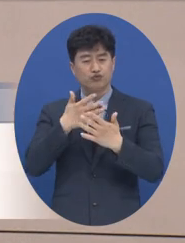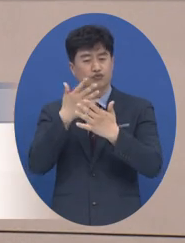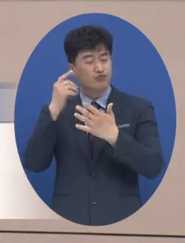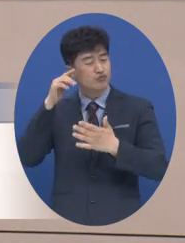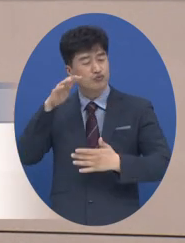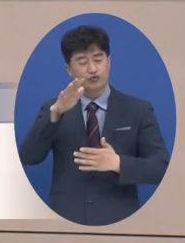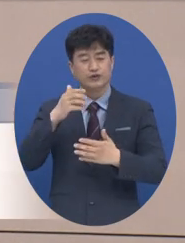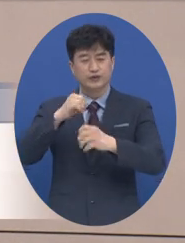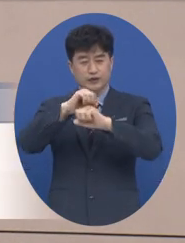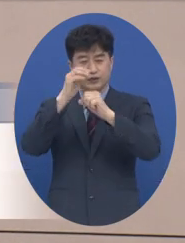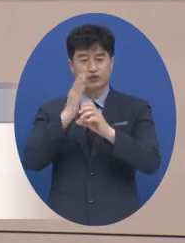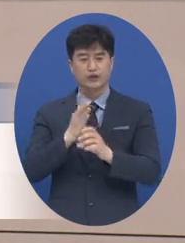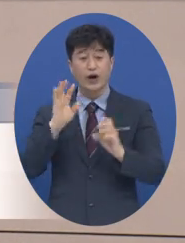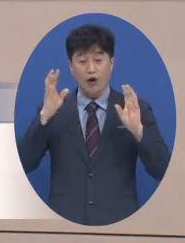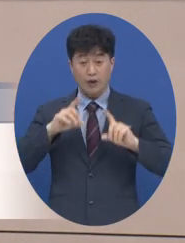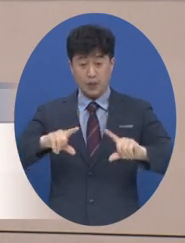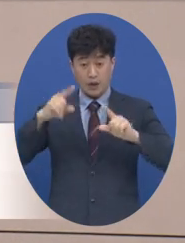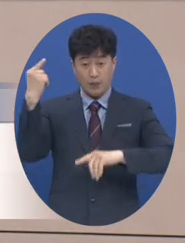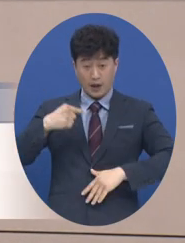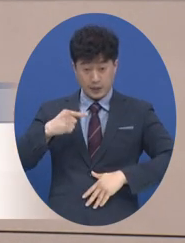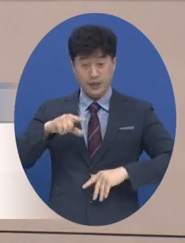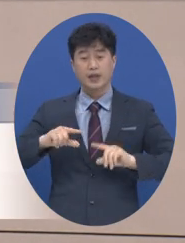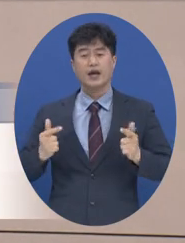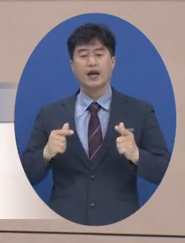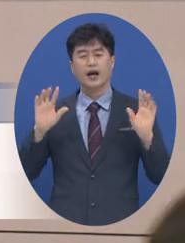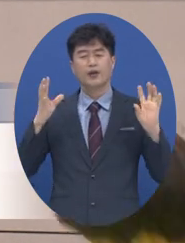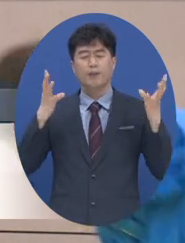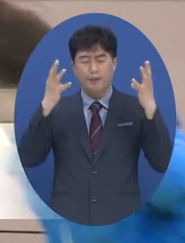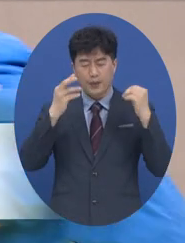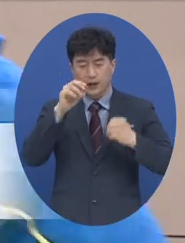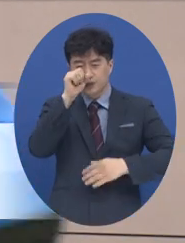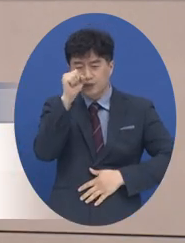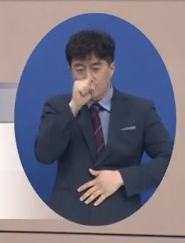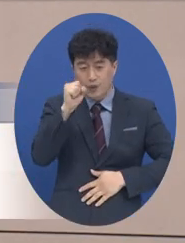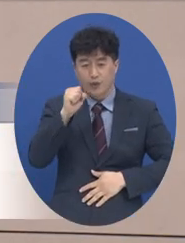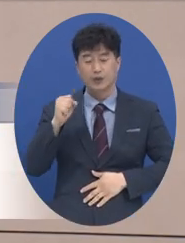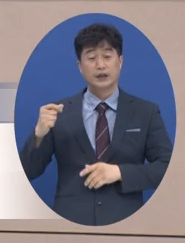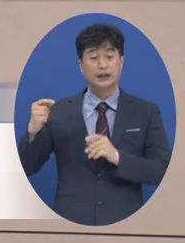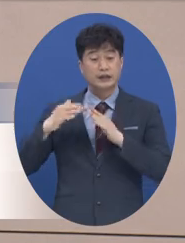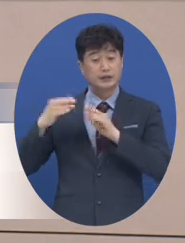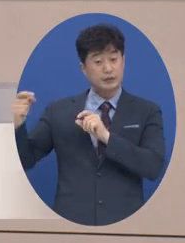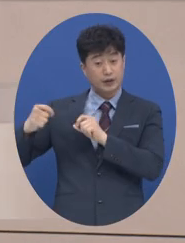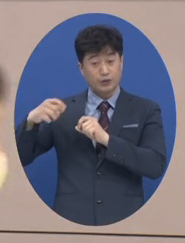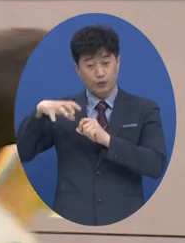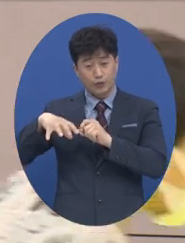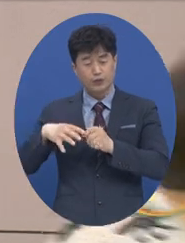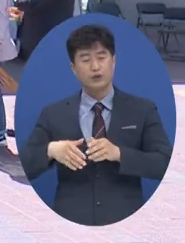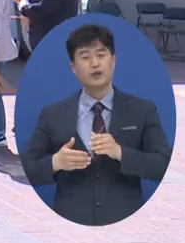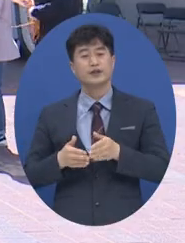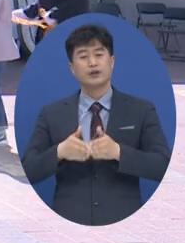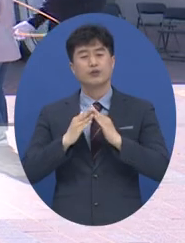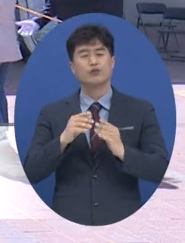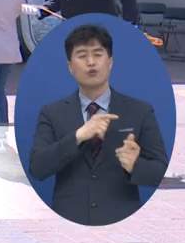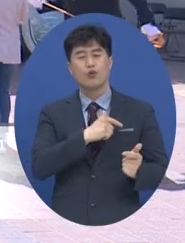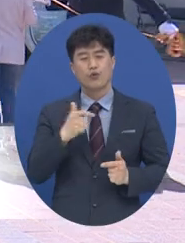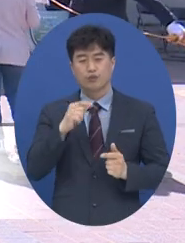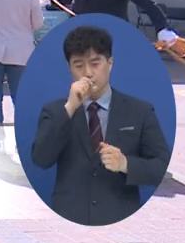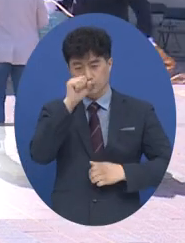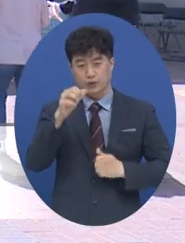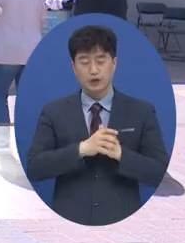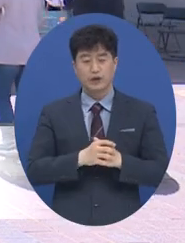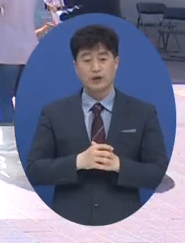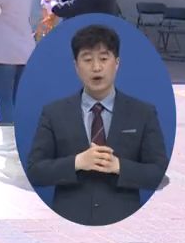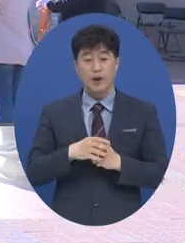어린애가 리다 상화 와봤는데 아이들은 아기 좋아하고 어 이근철 상태에서 로 너무 좋아야 파주시 유휴